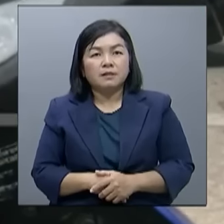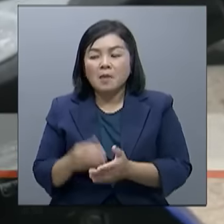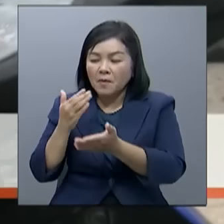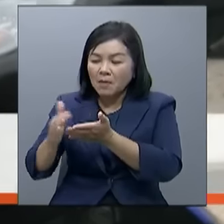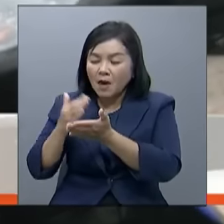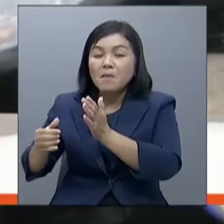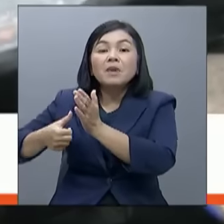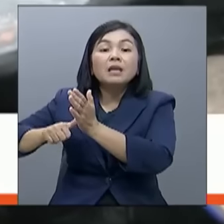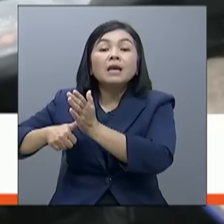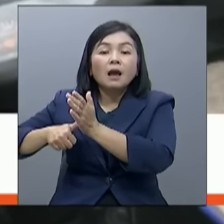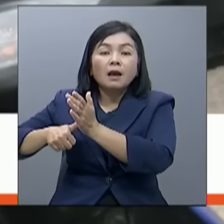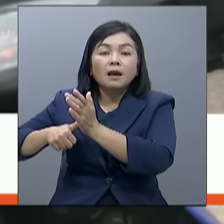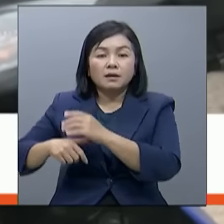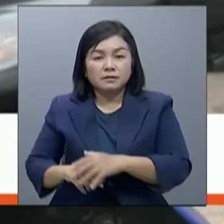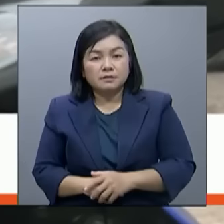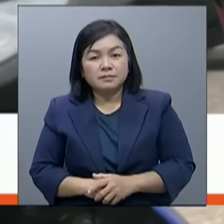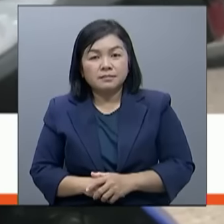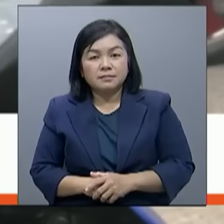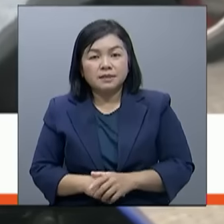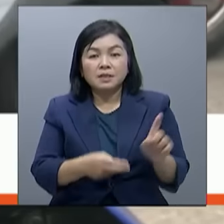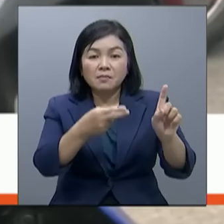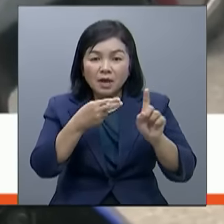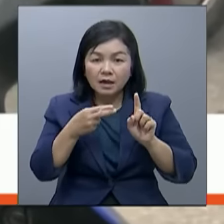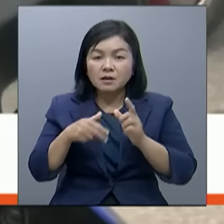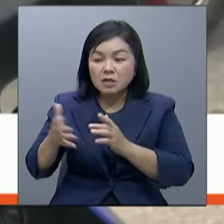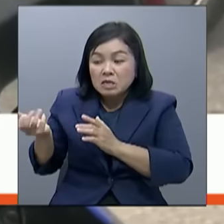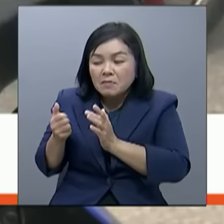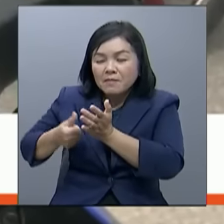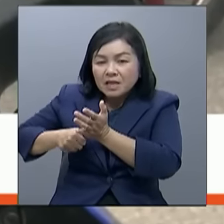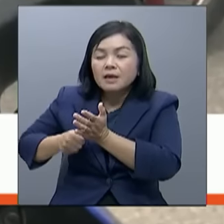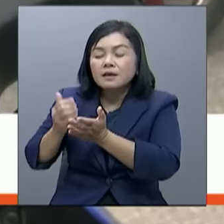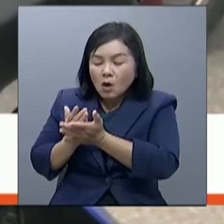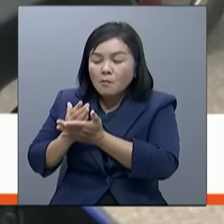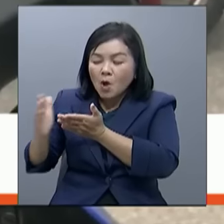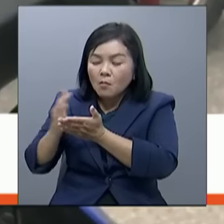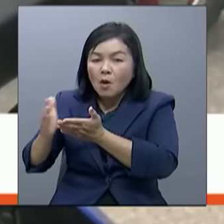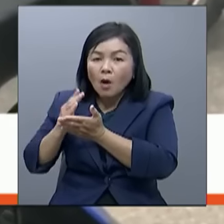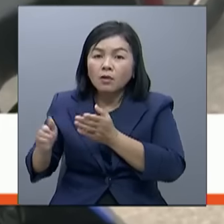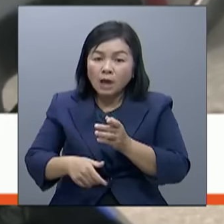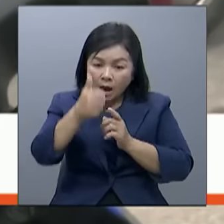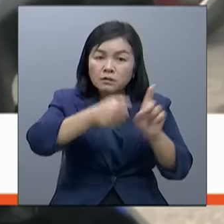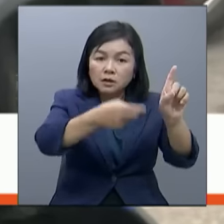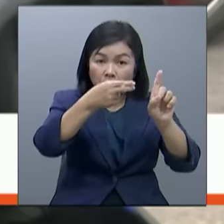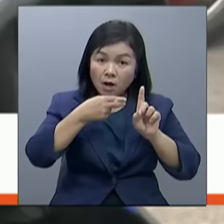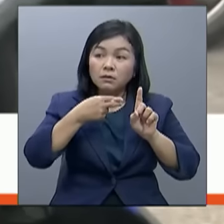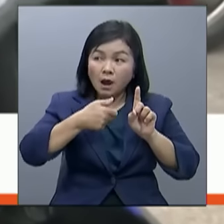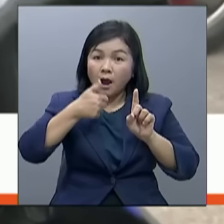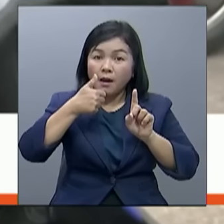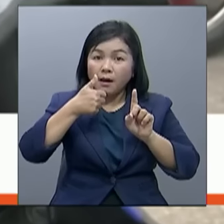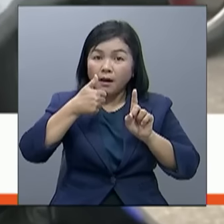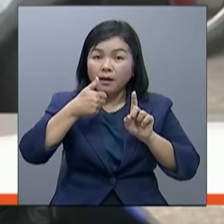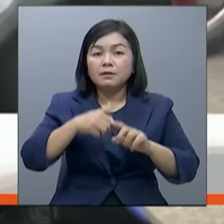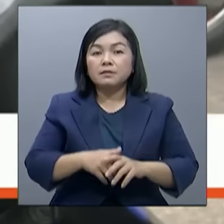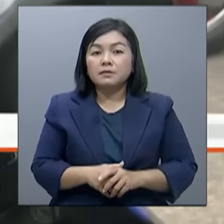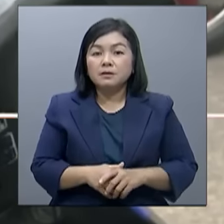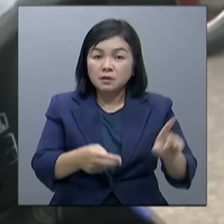ทันละครับนี่หนี้นี่สินผมก็ใช้ใช้ตัวมันได้เงินหมื่นบาทห